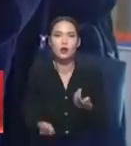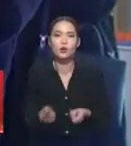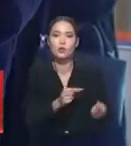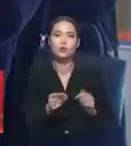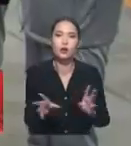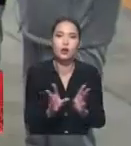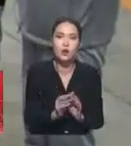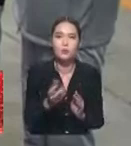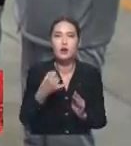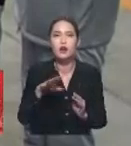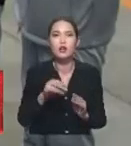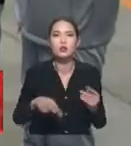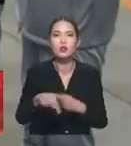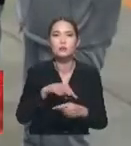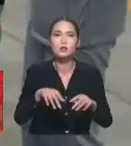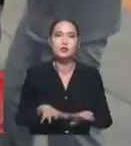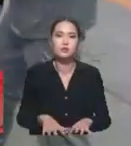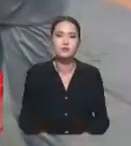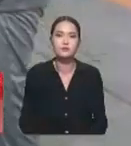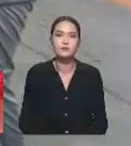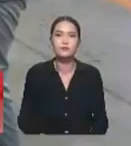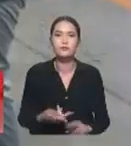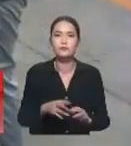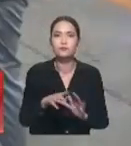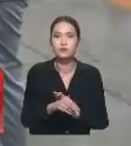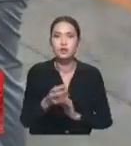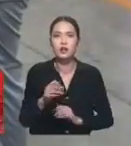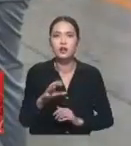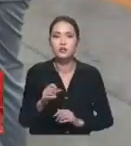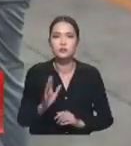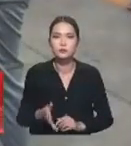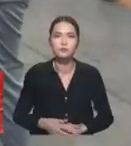сфере развития IT-инноваций. Асимжан Жузбаева, Олег Федоров, Астана Таймс.